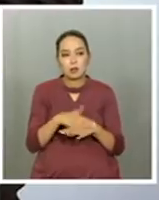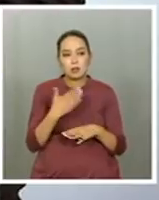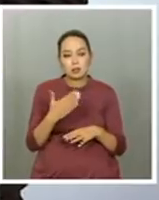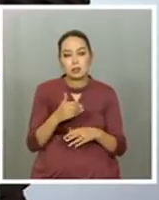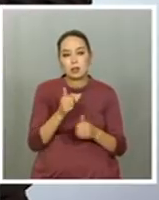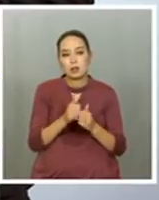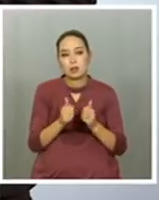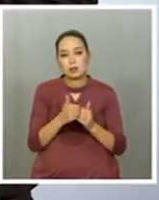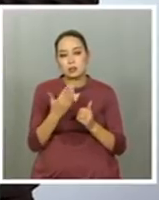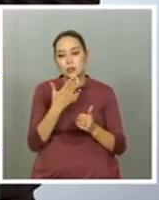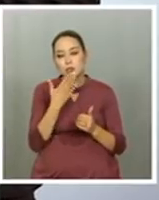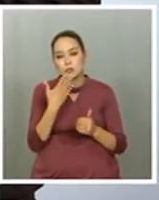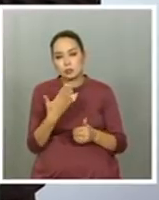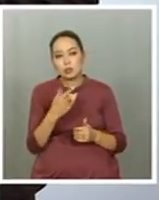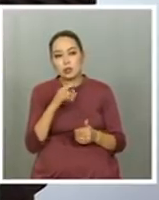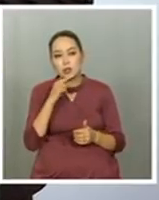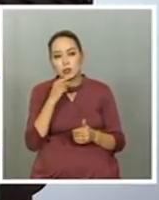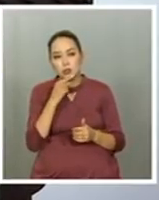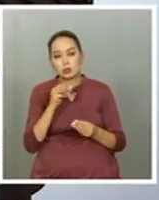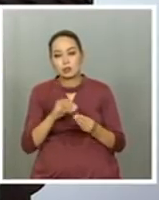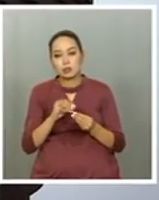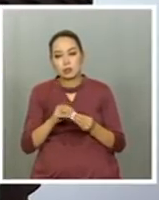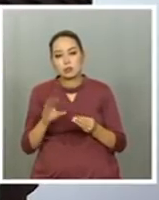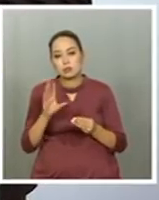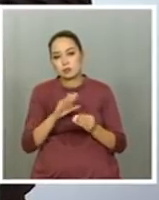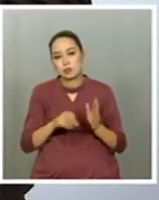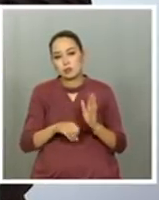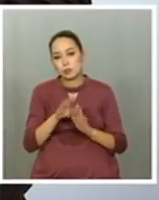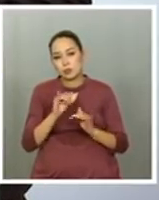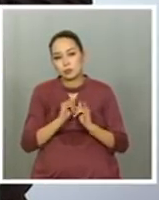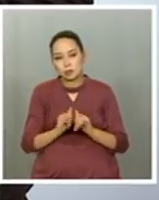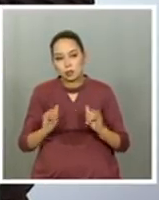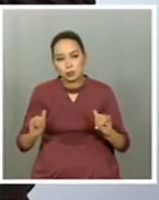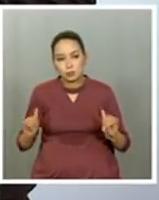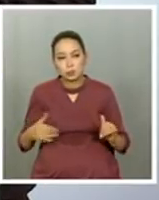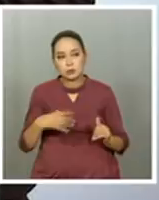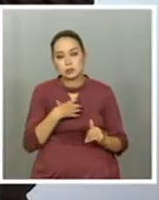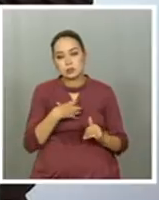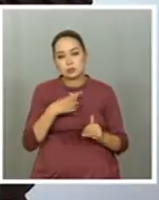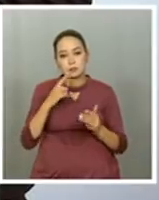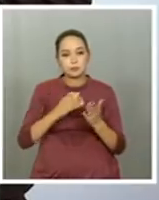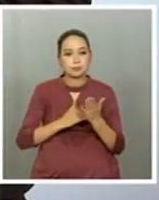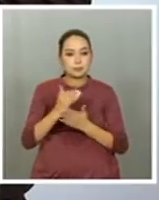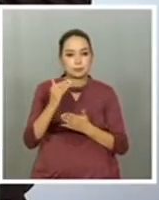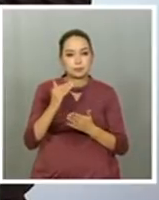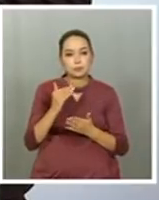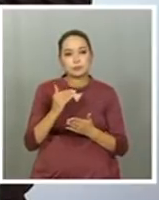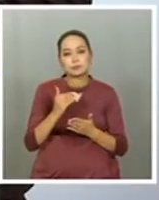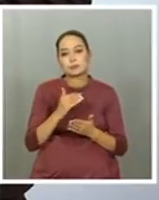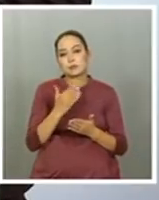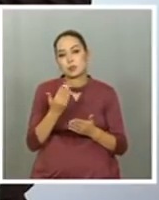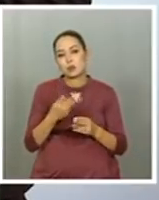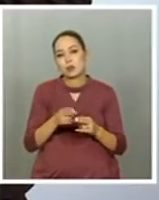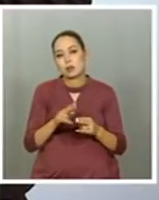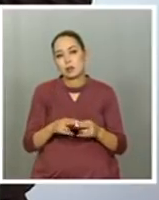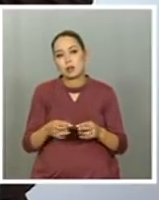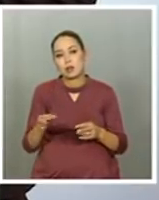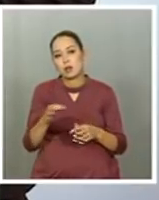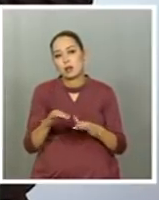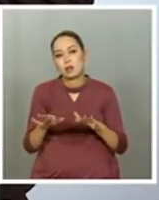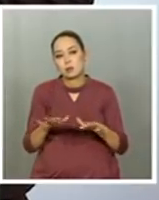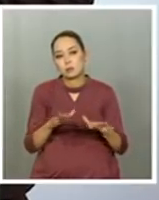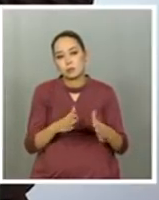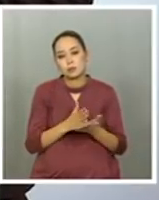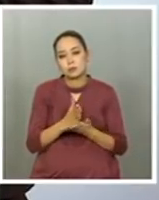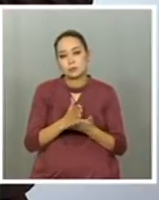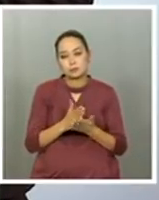экономиканы тұрақты дамыту негізінде жоғарылату болып саналады. Ол жалпы бұл аймақтардың саясатын тиімді